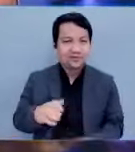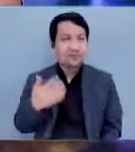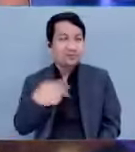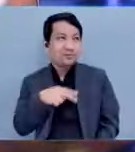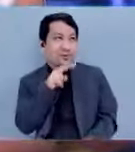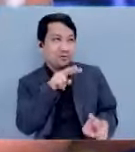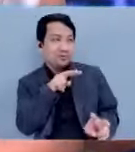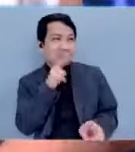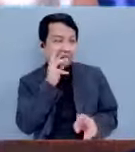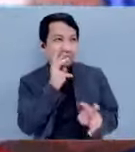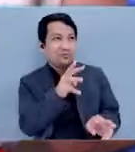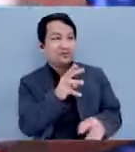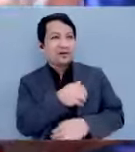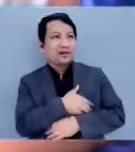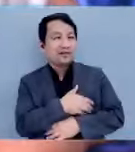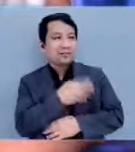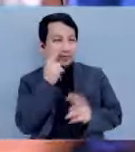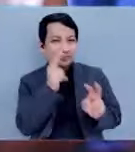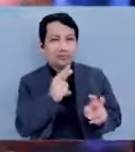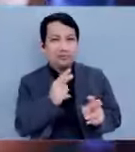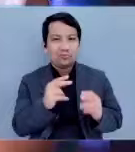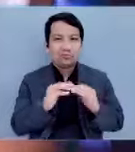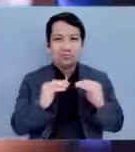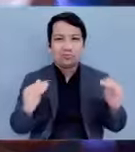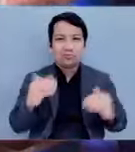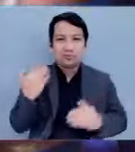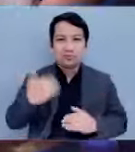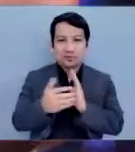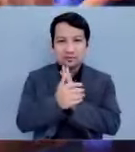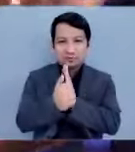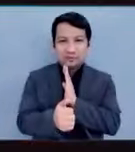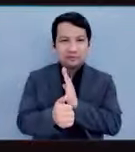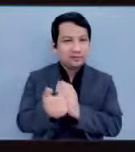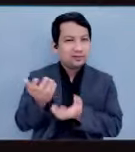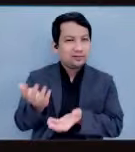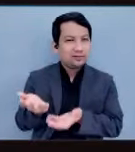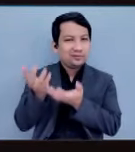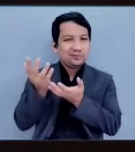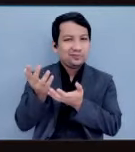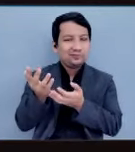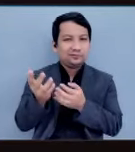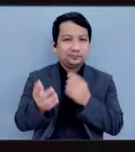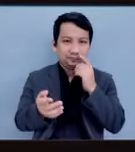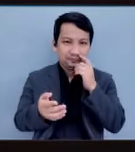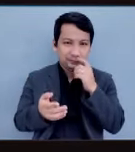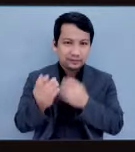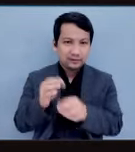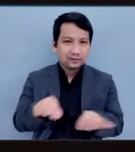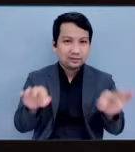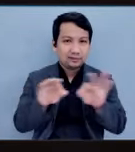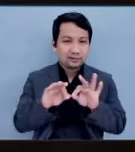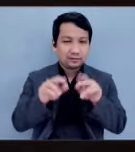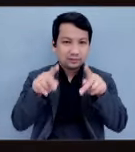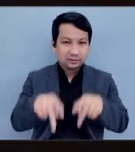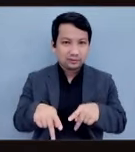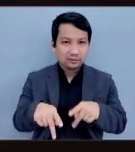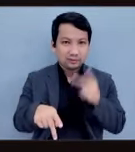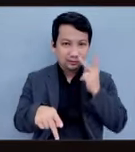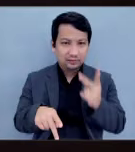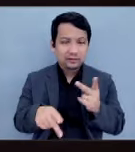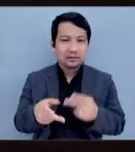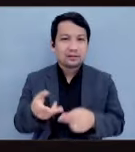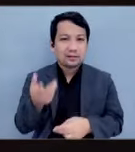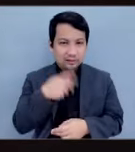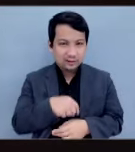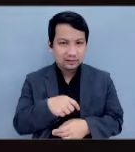mapapanood ka talaga. Ibang level yung talent. Ang husay at saka iba din siya ha. In person, iba din yung dating niya. At ang ganda rin sa